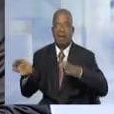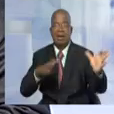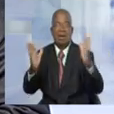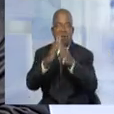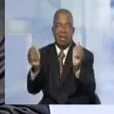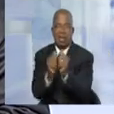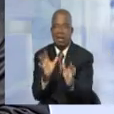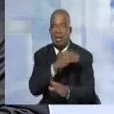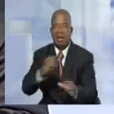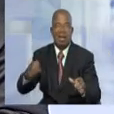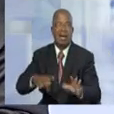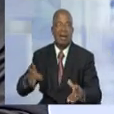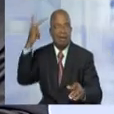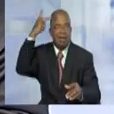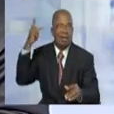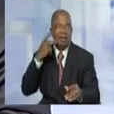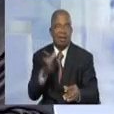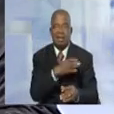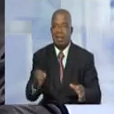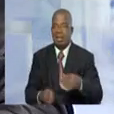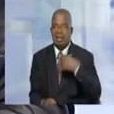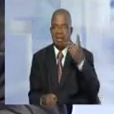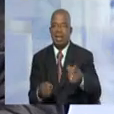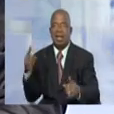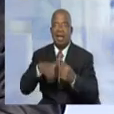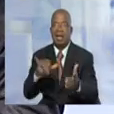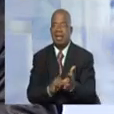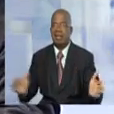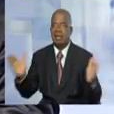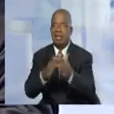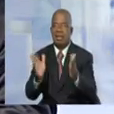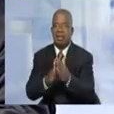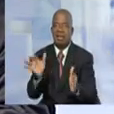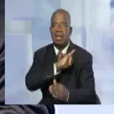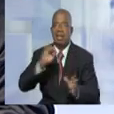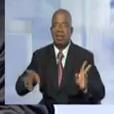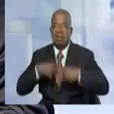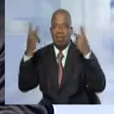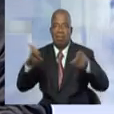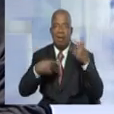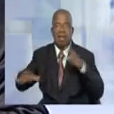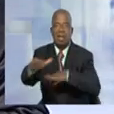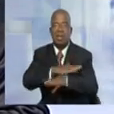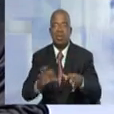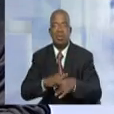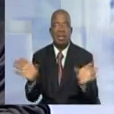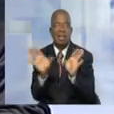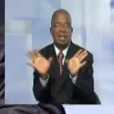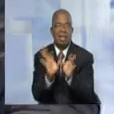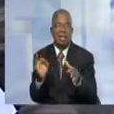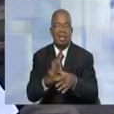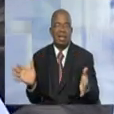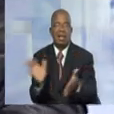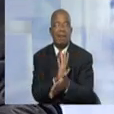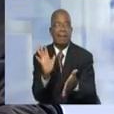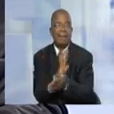ministère de l'Agriculture. Au menu de la rencontre, la question sur le foncier rural, source de